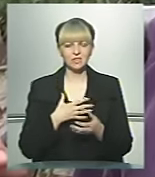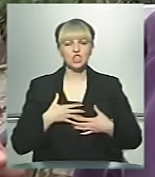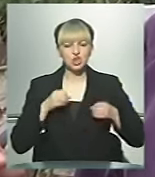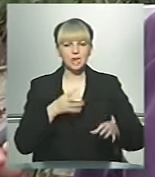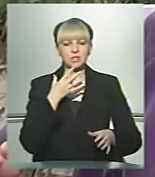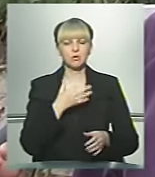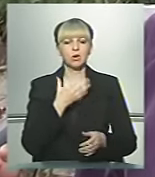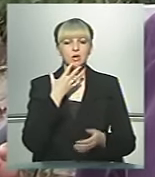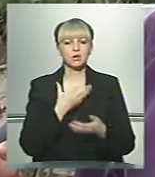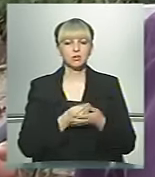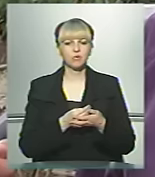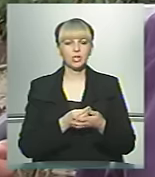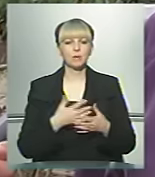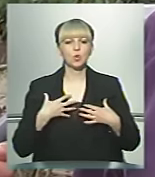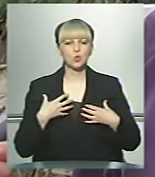Вона